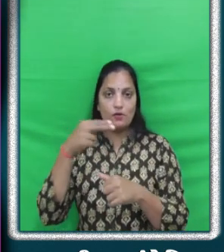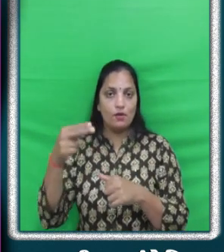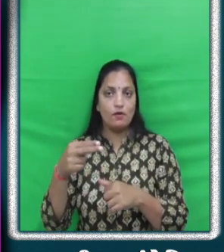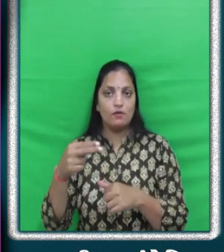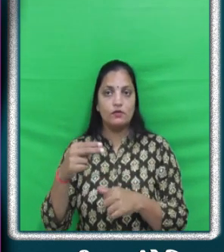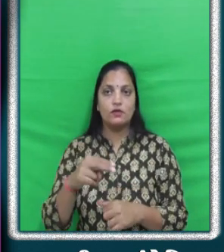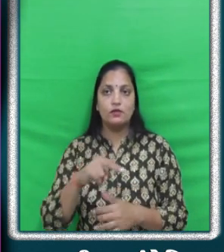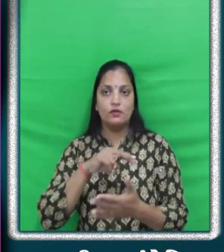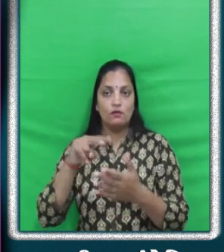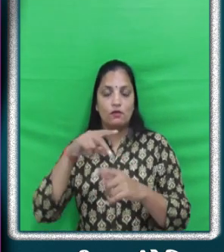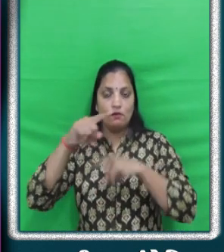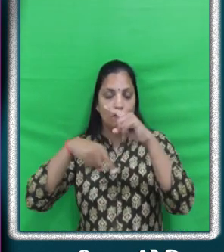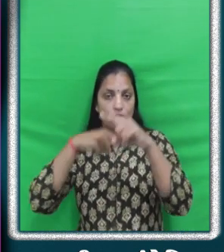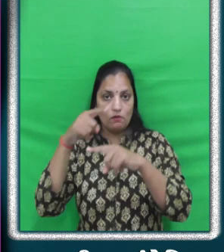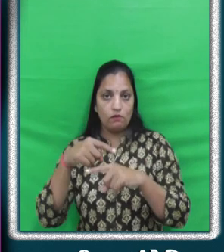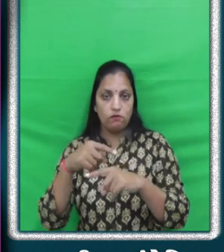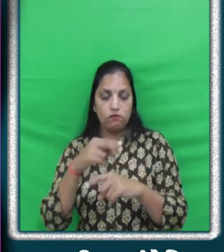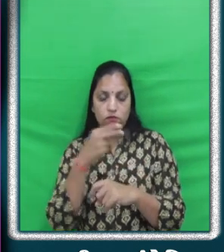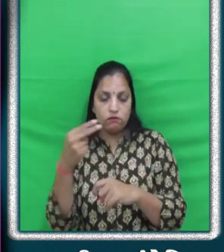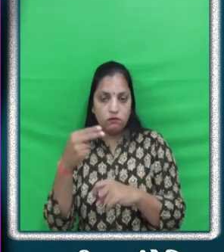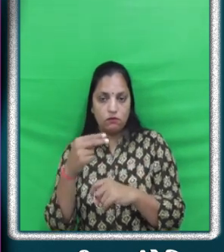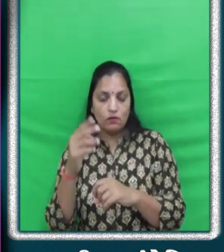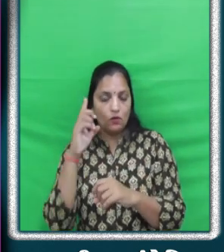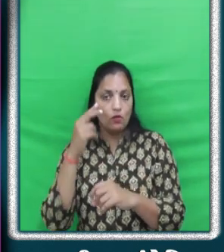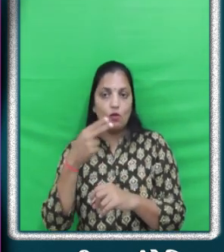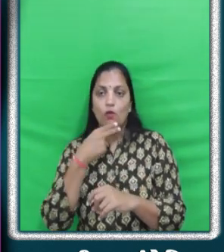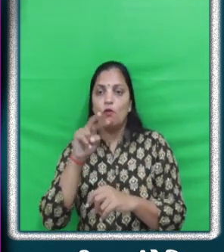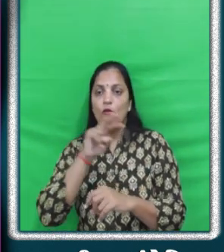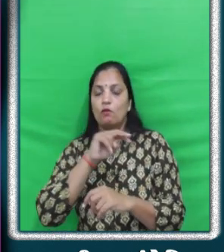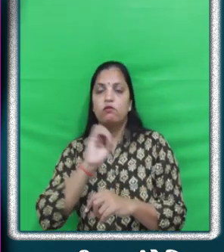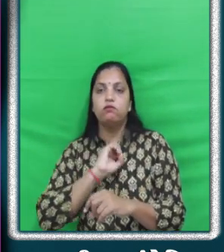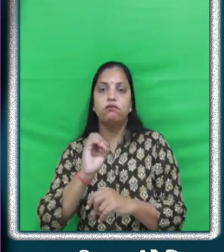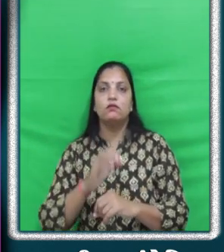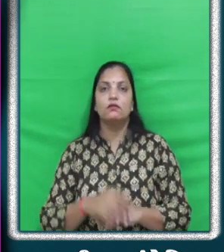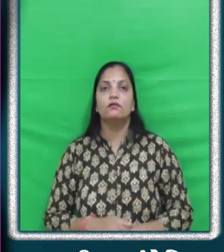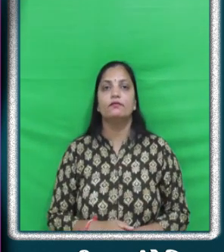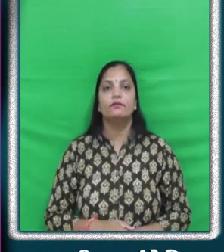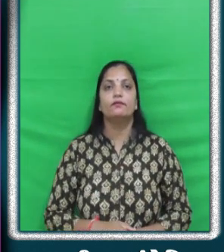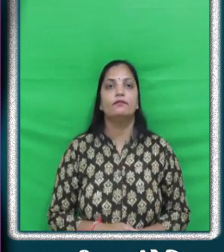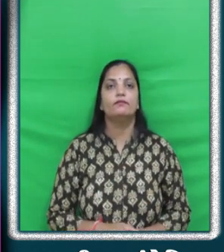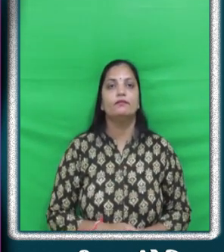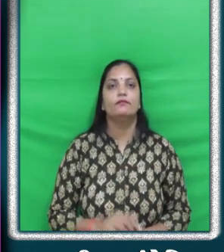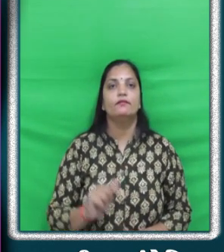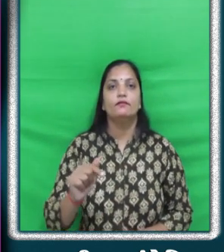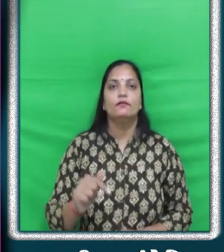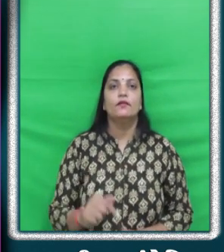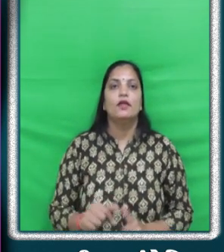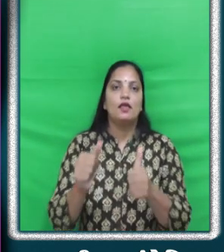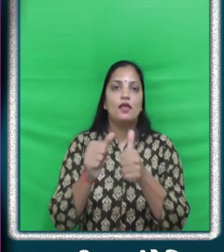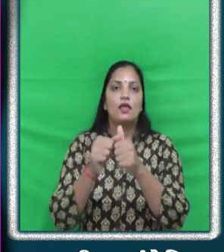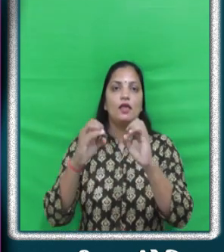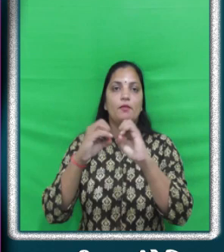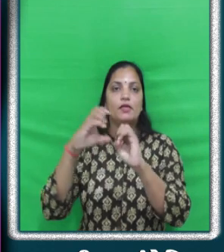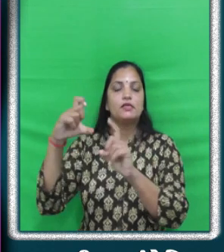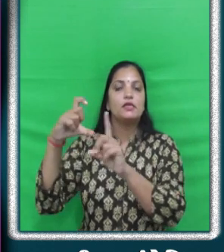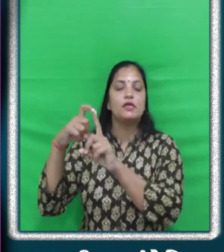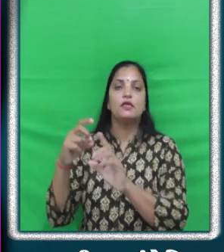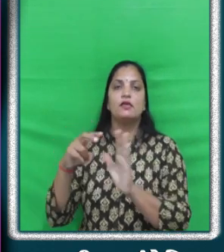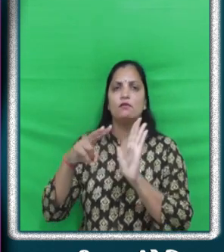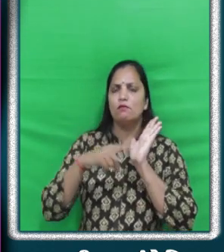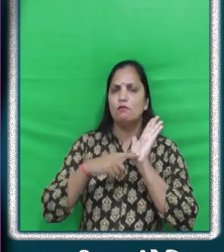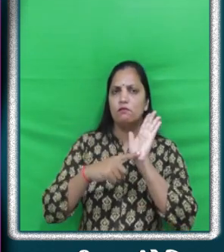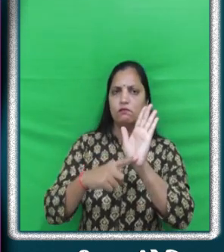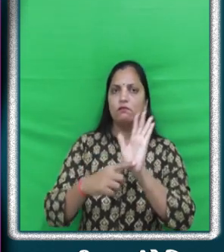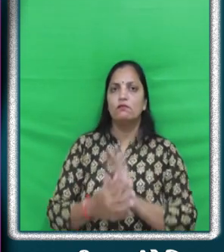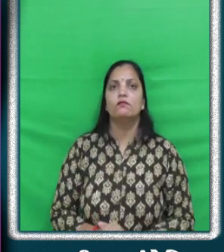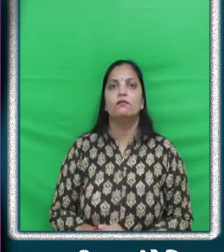કમેન્ટમાં, મને વંચાશે તો, જો સ્ક્રોલ થઈ ગયું તો નહીં વાંચું પાછી. કે મૂત્રવાહિની, મૂત્રપિંડ નલિકા, ચેતાકોષ કે